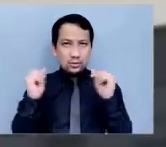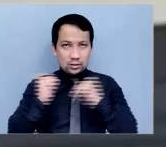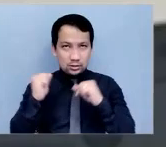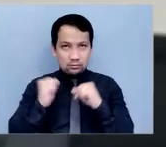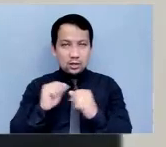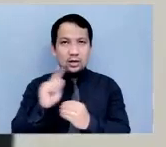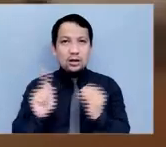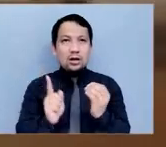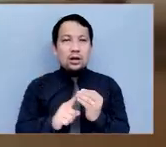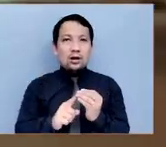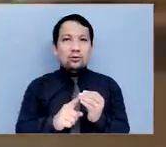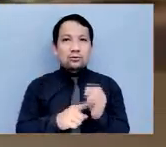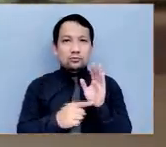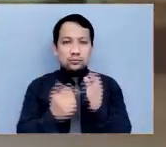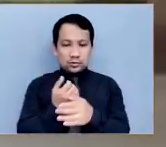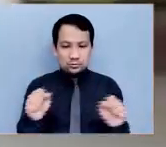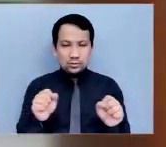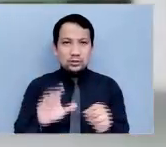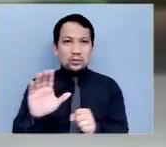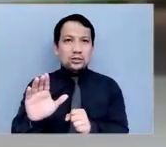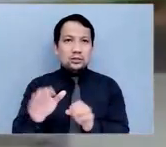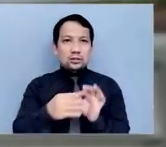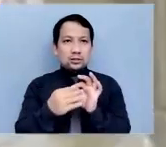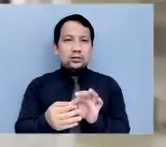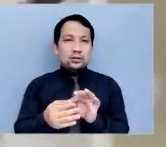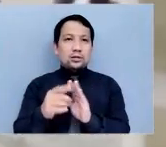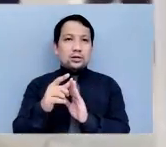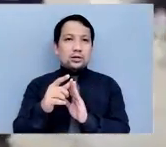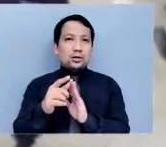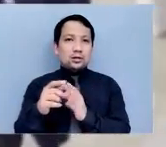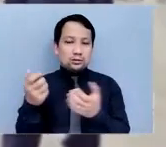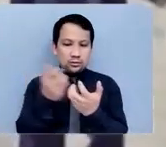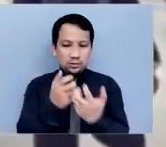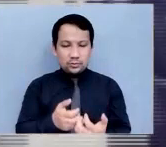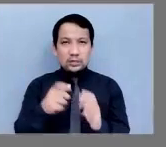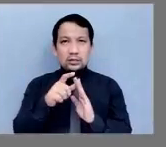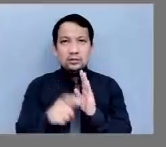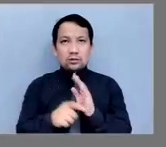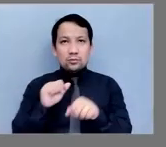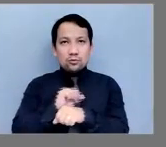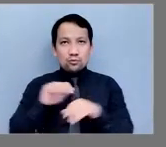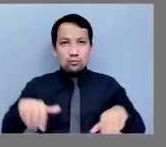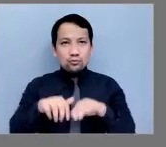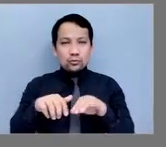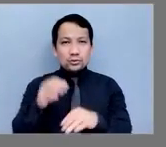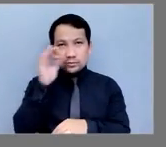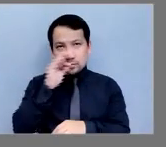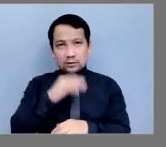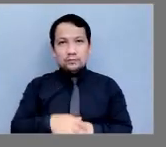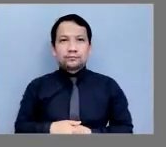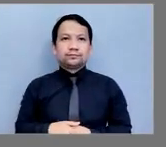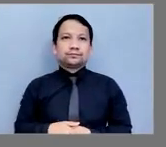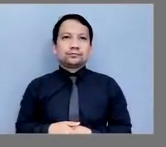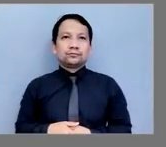paano mapapanatiling ligtas at naaayon sa batas ang pagtatrabaho roon ng mga Pinoy. Regrettably, may mga actions